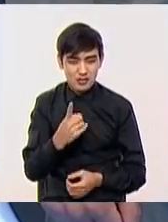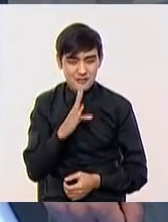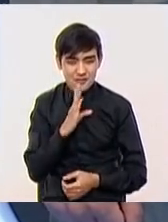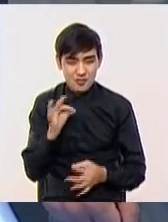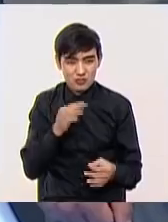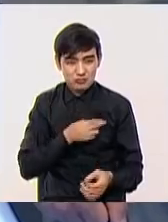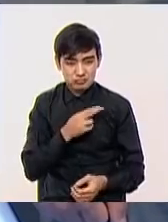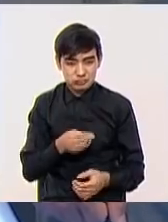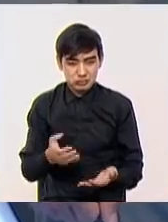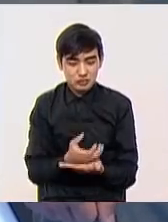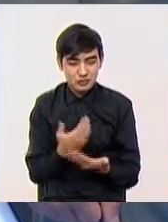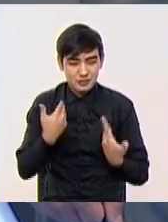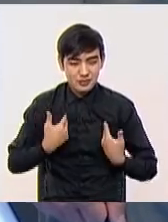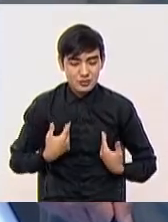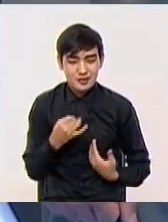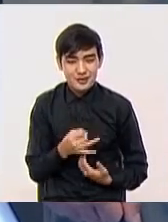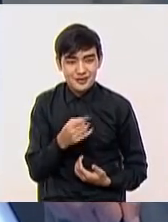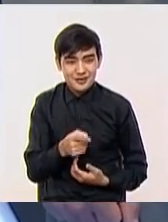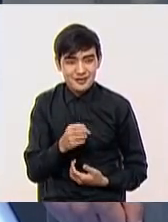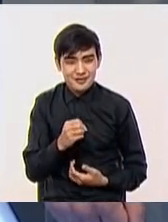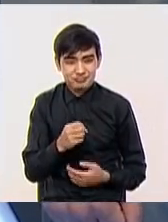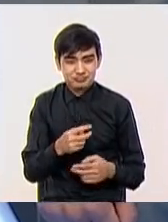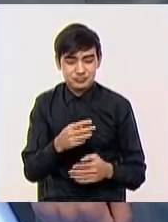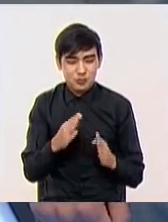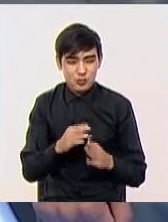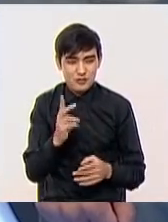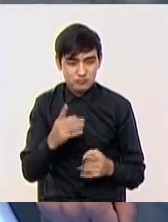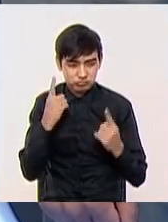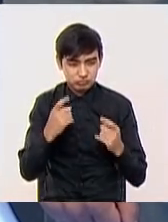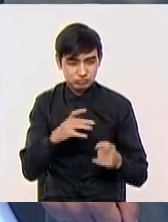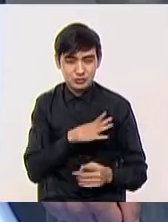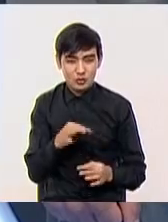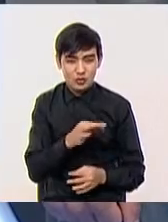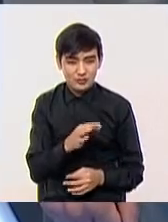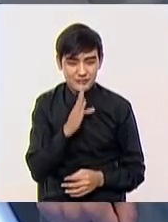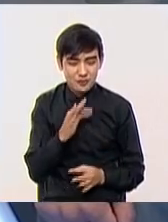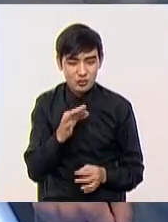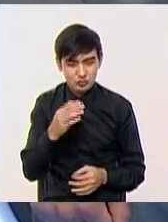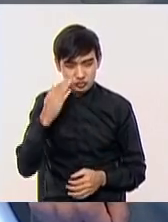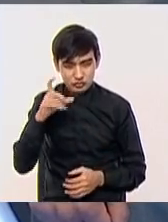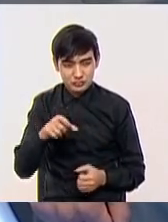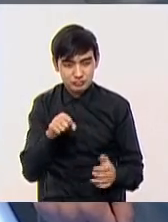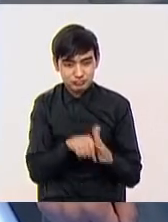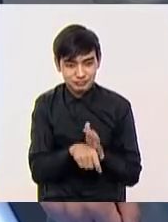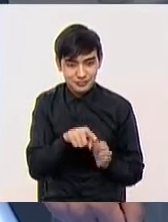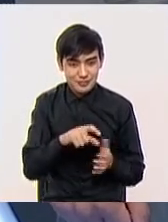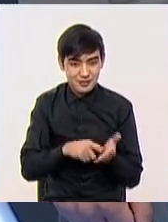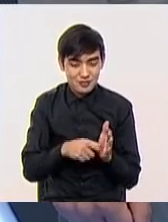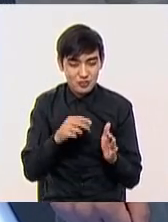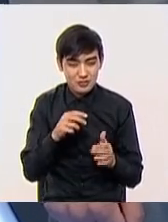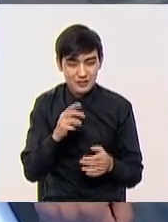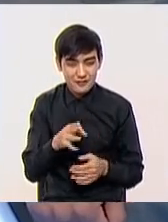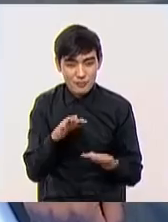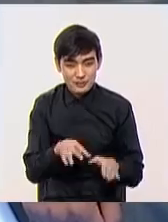күйінде табылды. Ошол элиталы көпқабат тұрғын үйлердің бірінде күдікті қыз баланы өлтіріп, денесін сол пәтердің ішінде